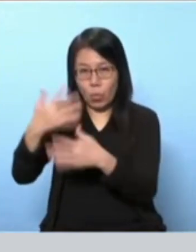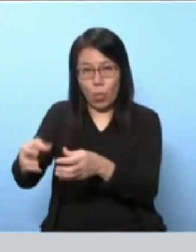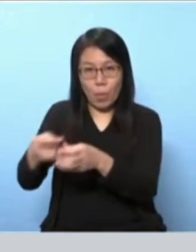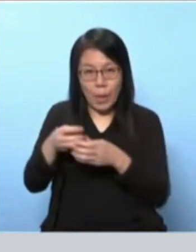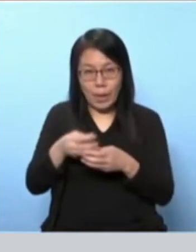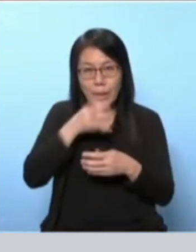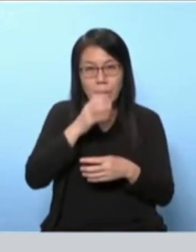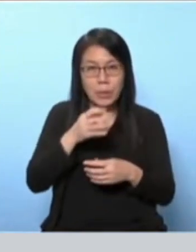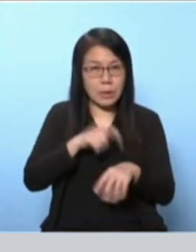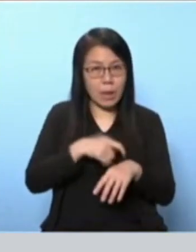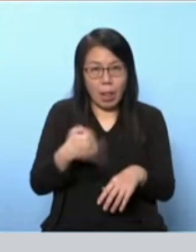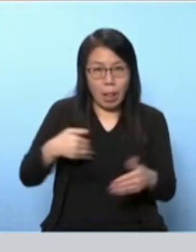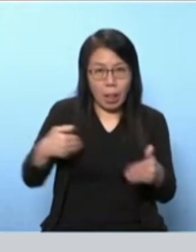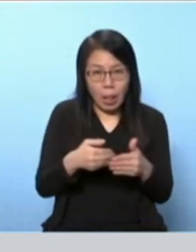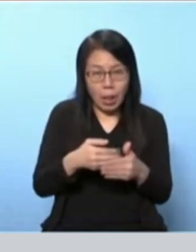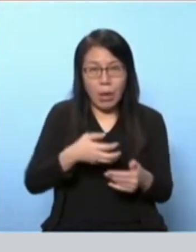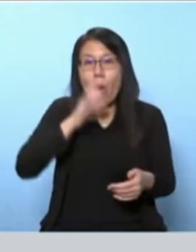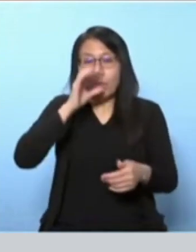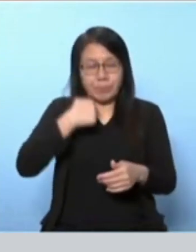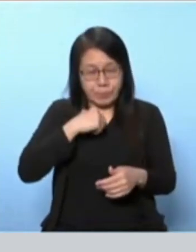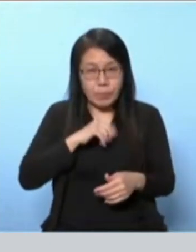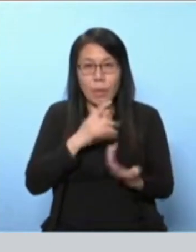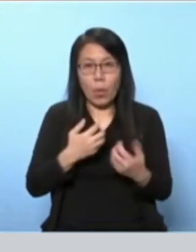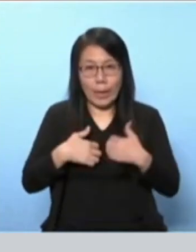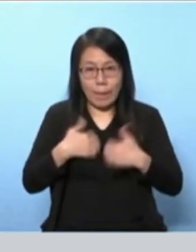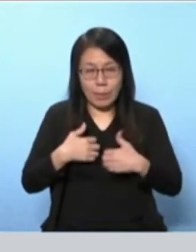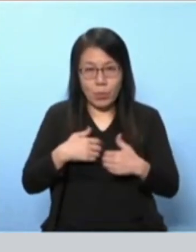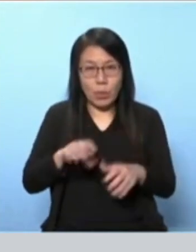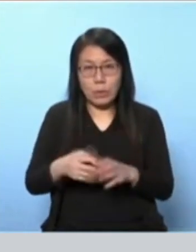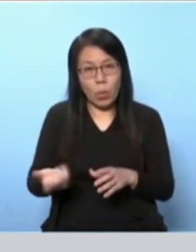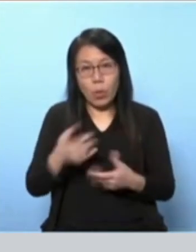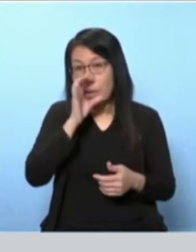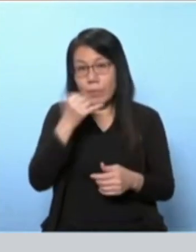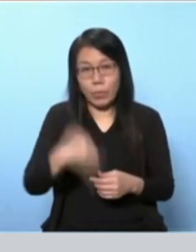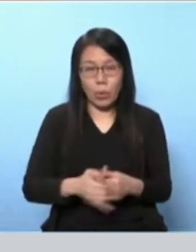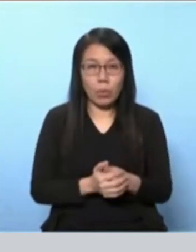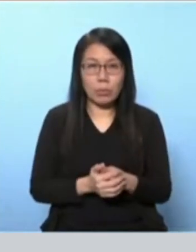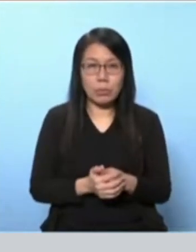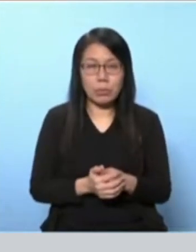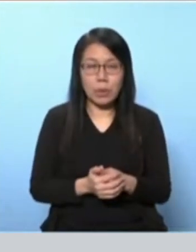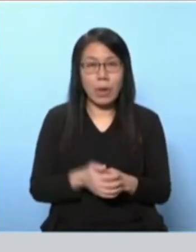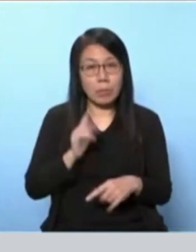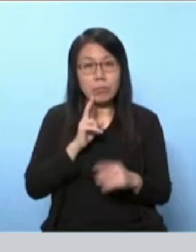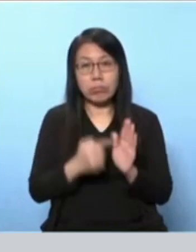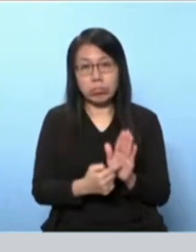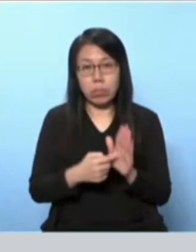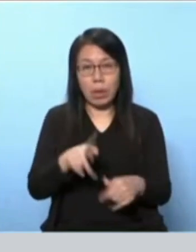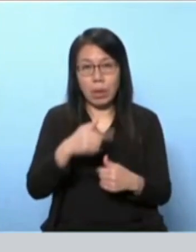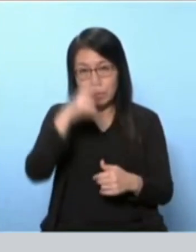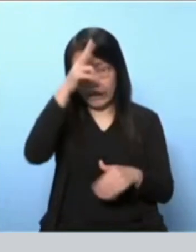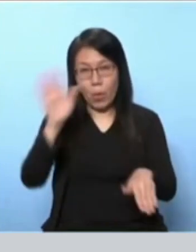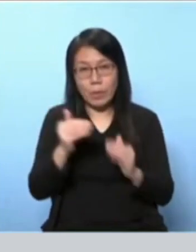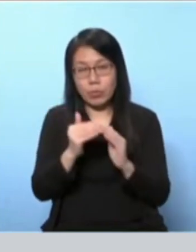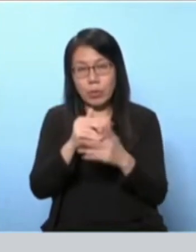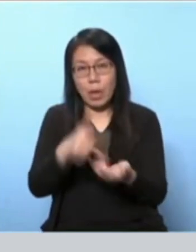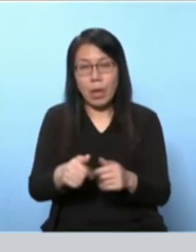咧，基本上冇曬時間啦，係一係倒落個喉嚨度，一係就倒咗佢，係飲唔到嘅。咁其實咧，呢啲咁嘅例子咧，係造成咗康文署咧